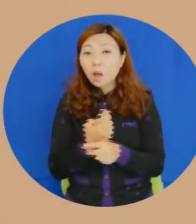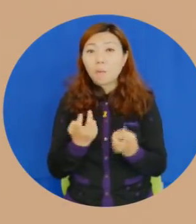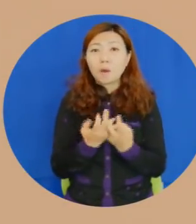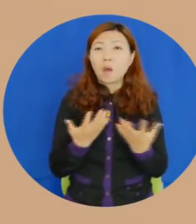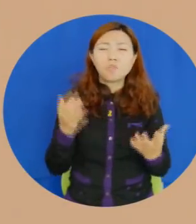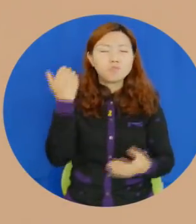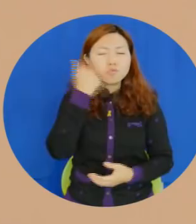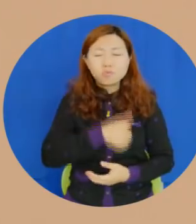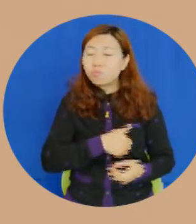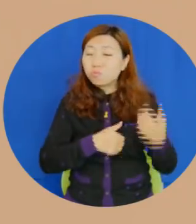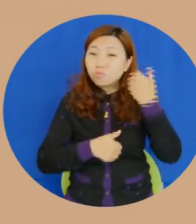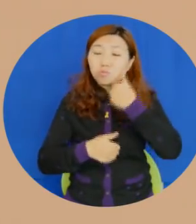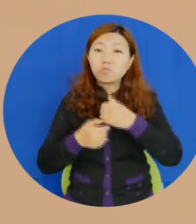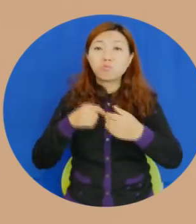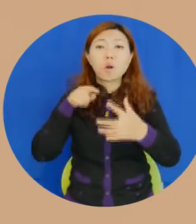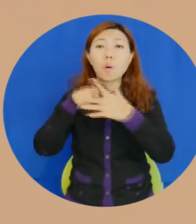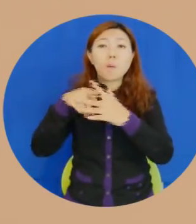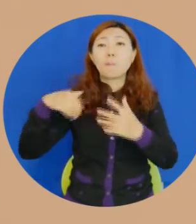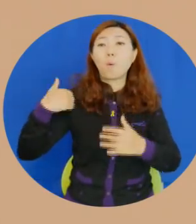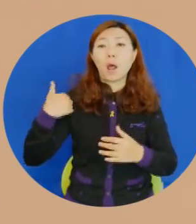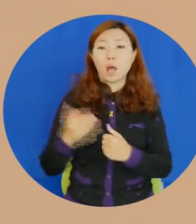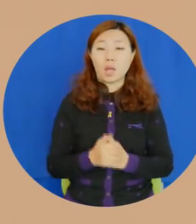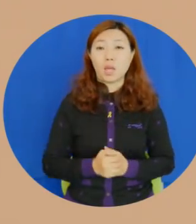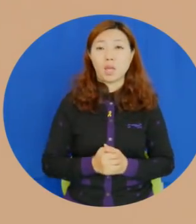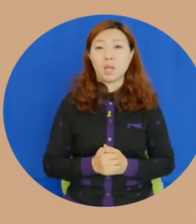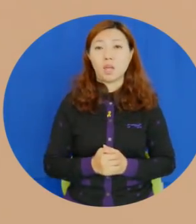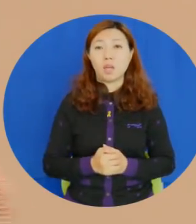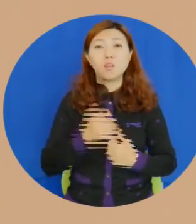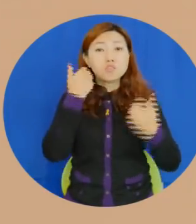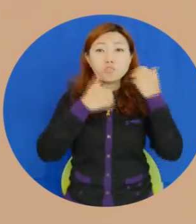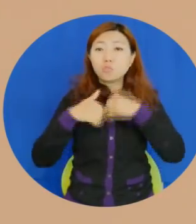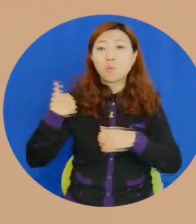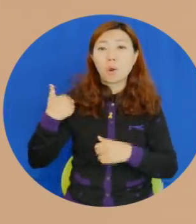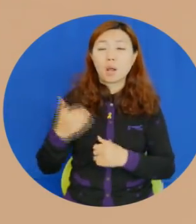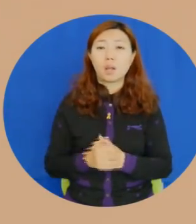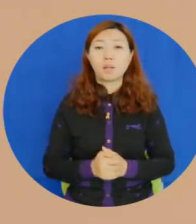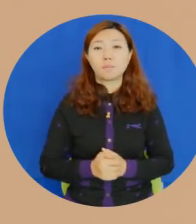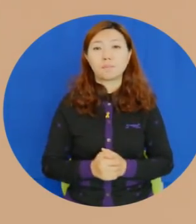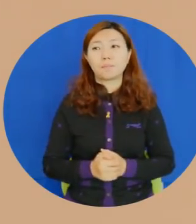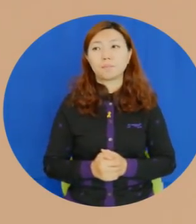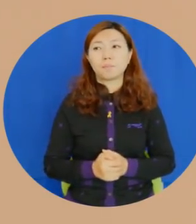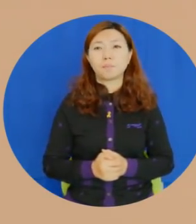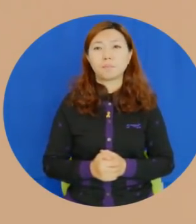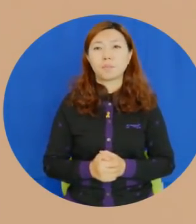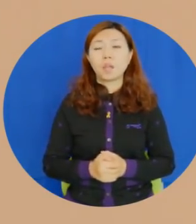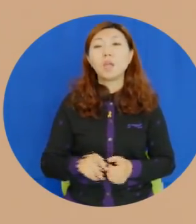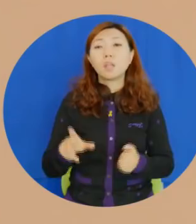어디로 튈지도 모르고 있다는 거예요. 그러니까 문제는